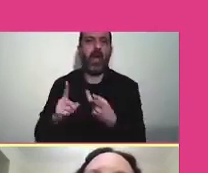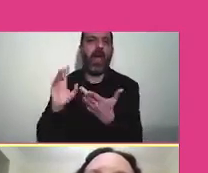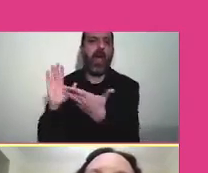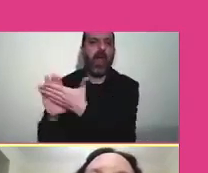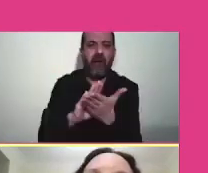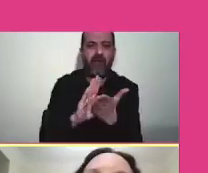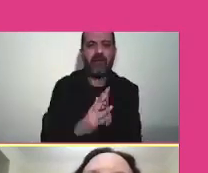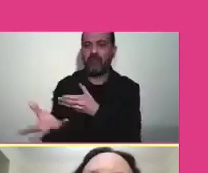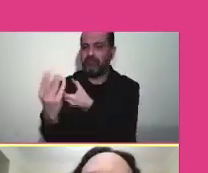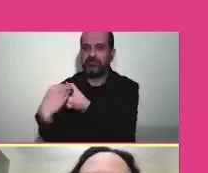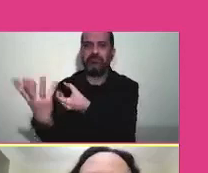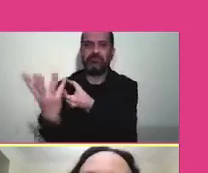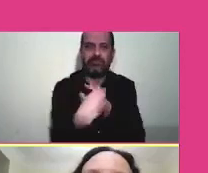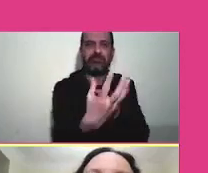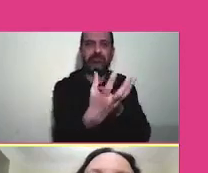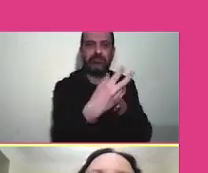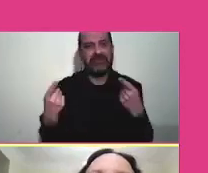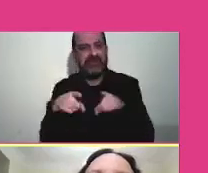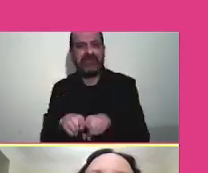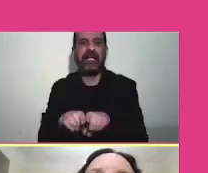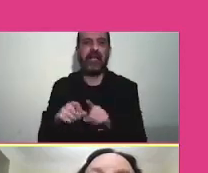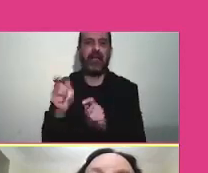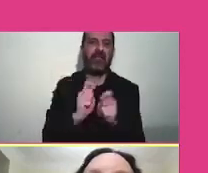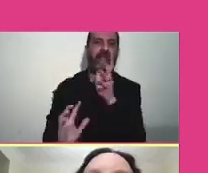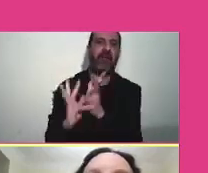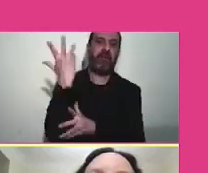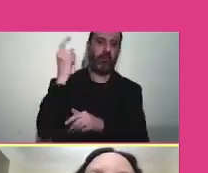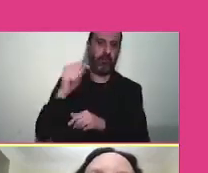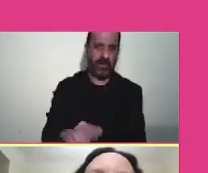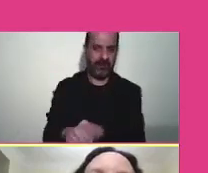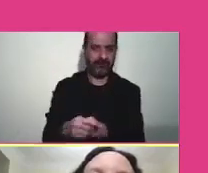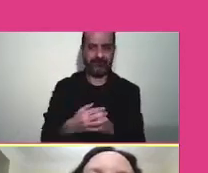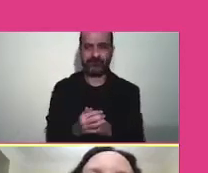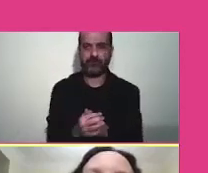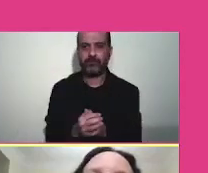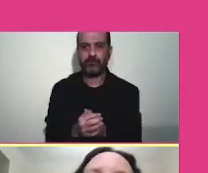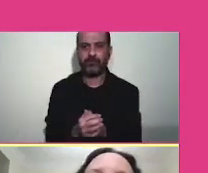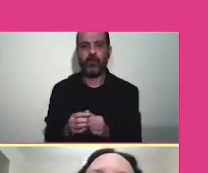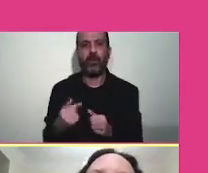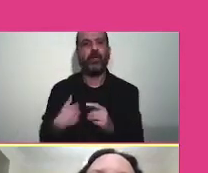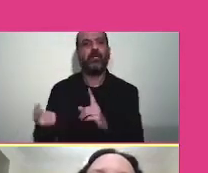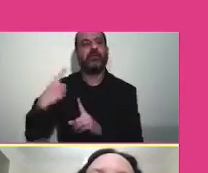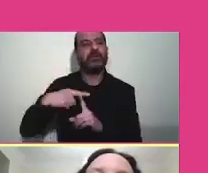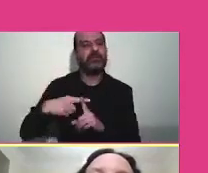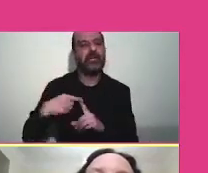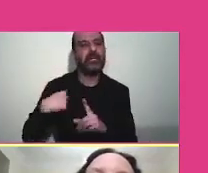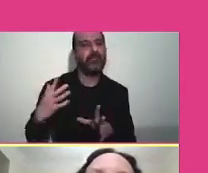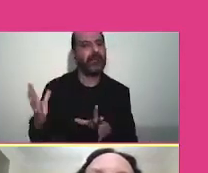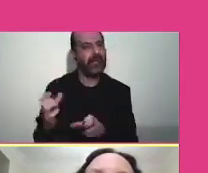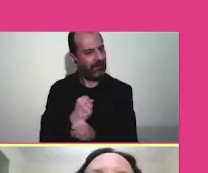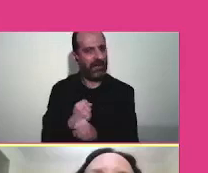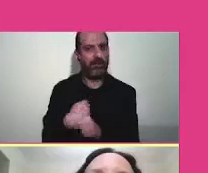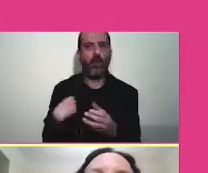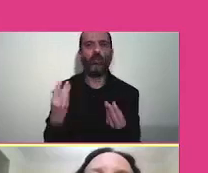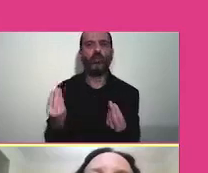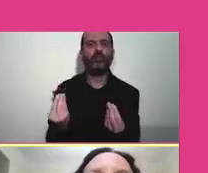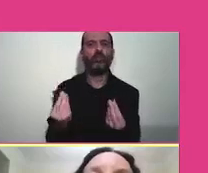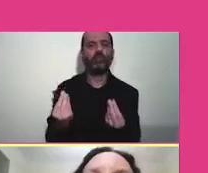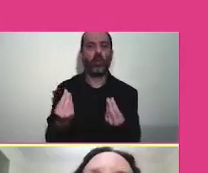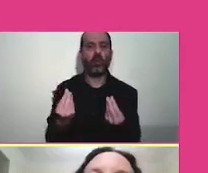την συνδημιουργία. Επίσης, το πετύχαμε μέσα από μια